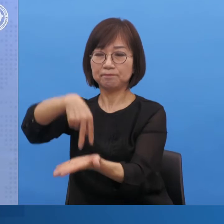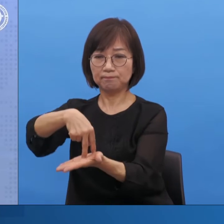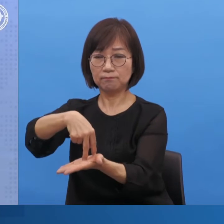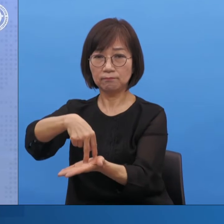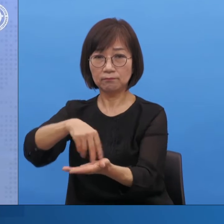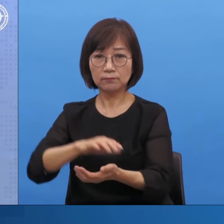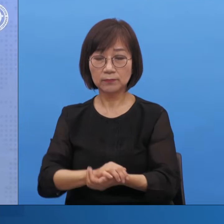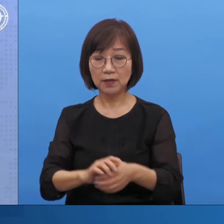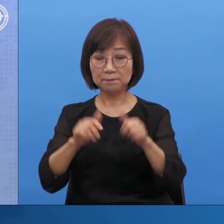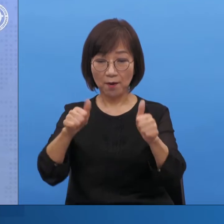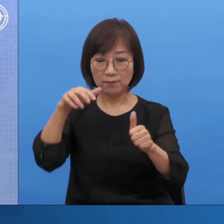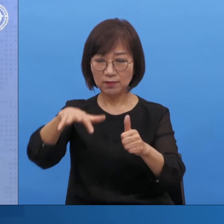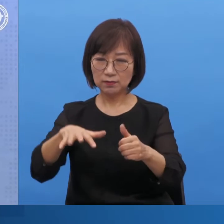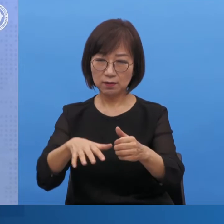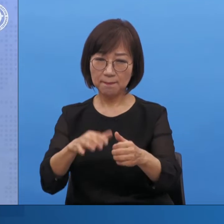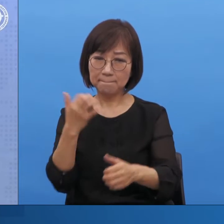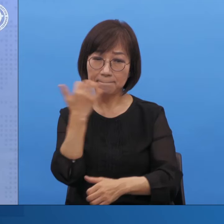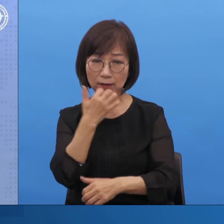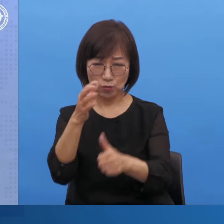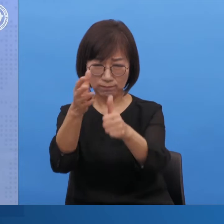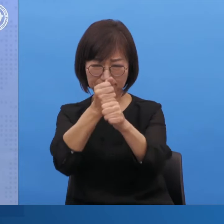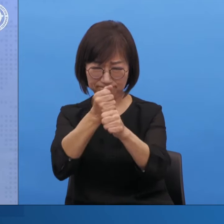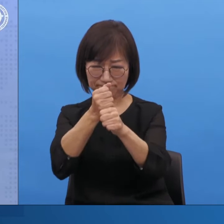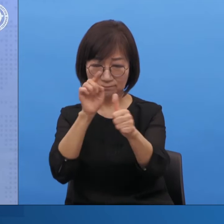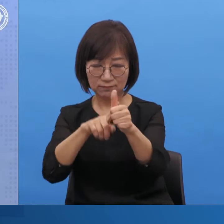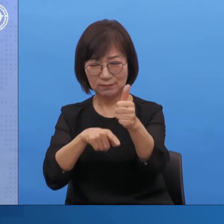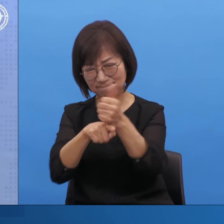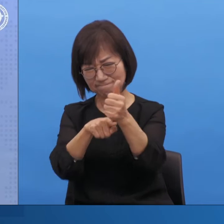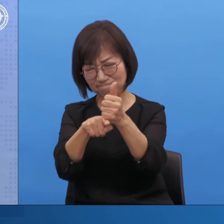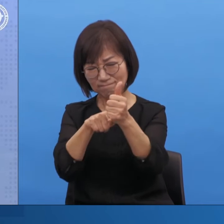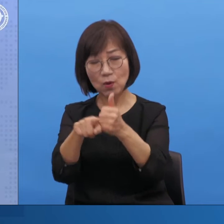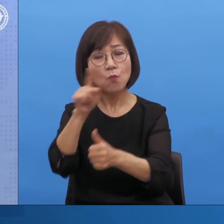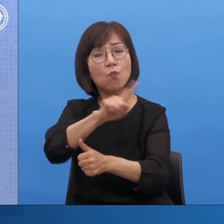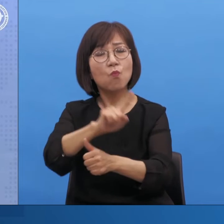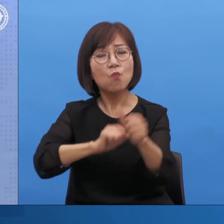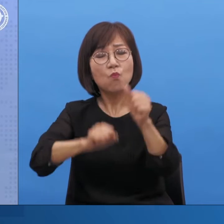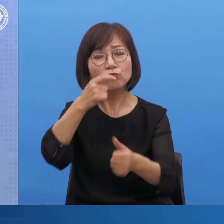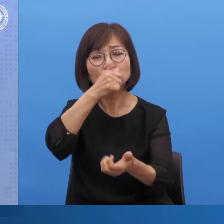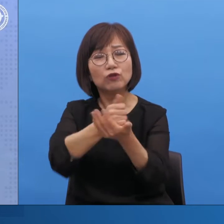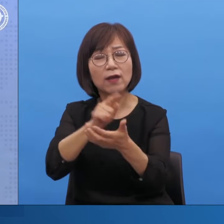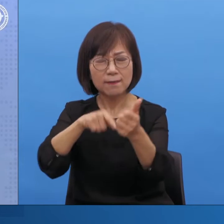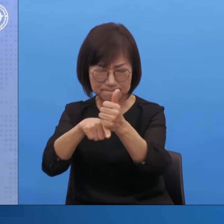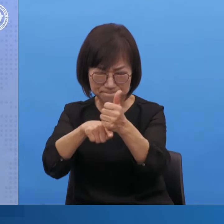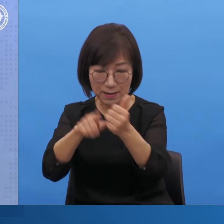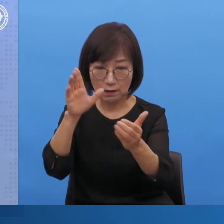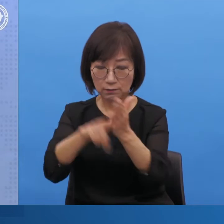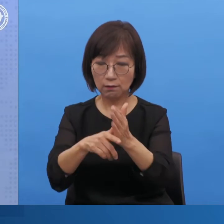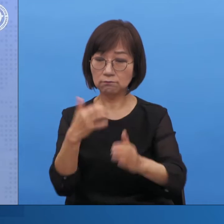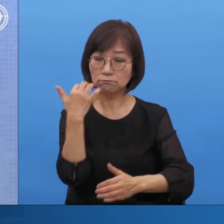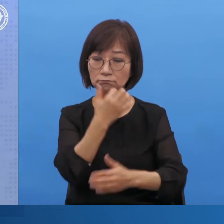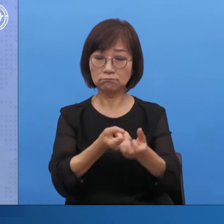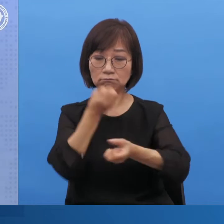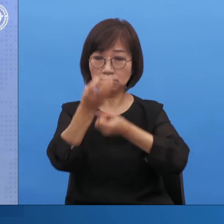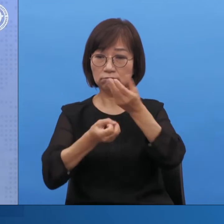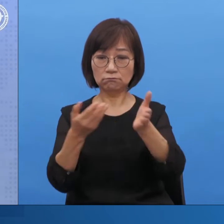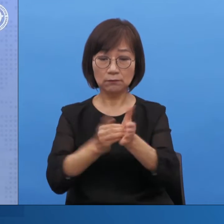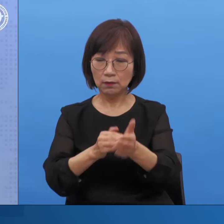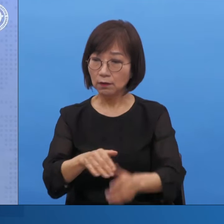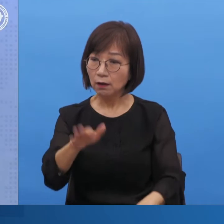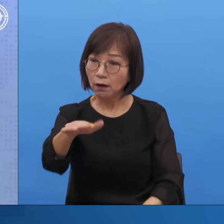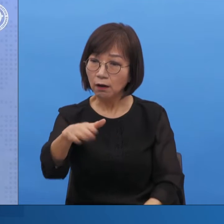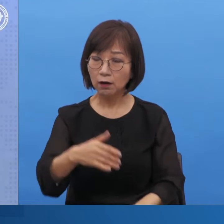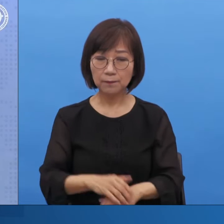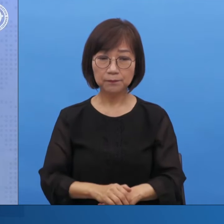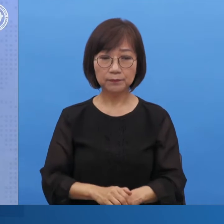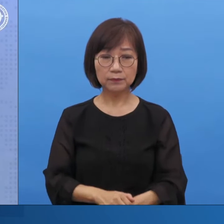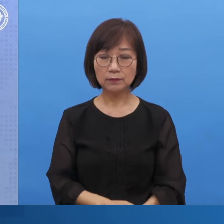때 베드로가 대답했잖아요. After the incident of Peter raising up a crippled man, he had to stand before trial. 나사렛 예수 이름으로 가라 하는 게 쉽겠냐